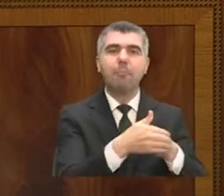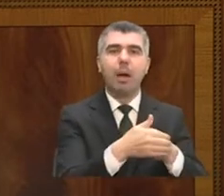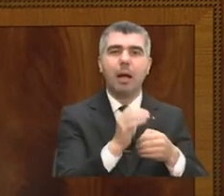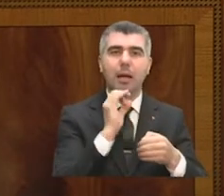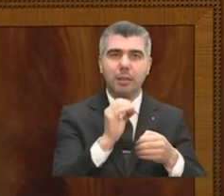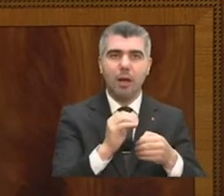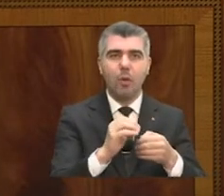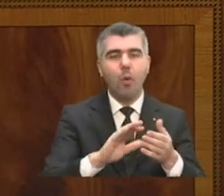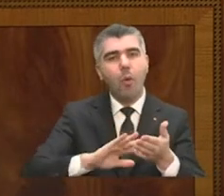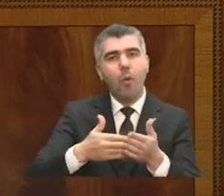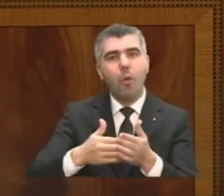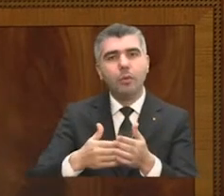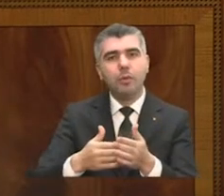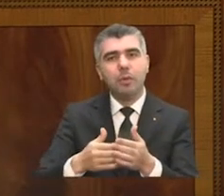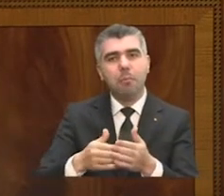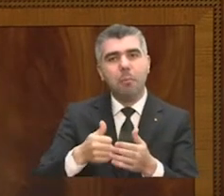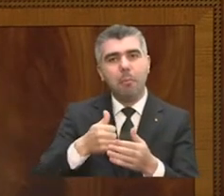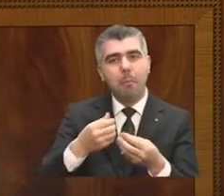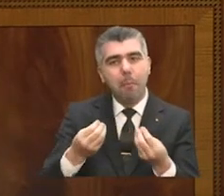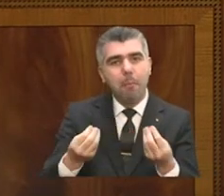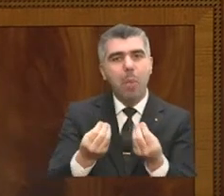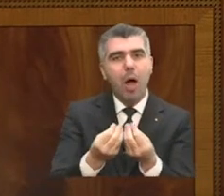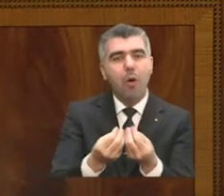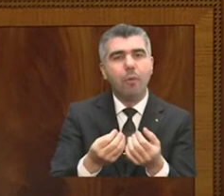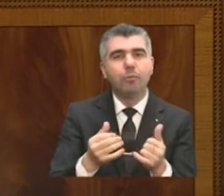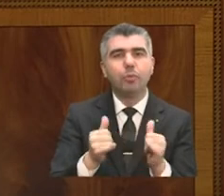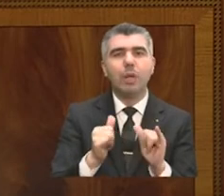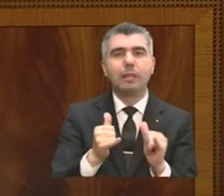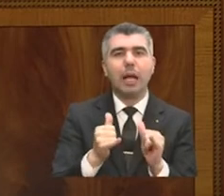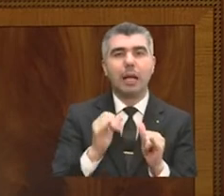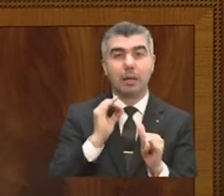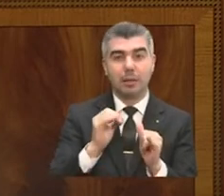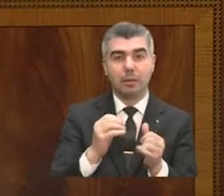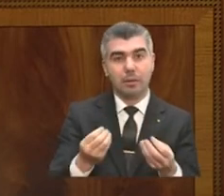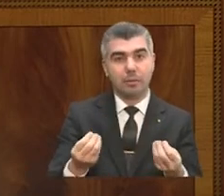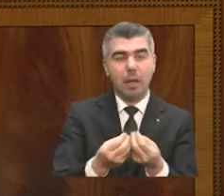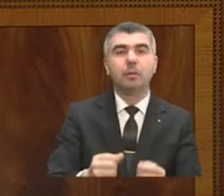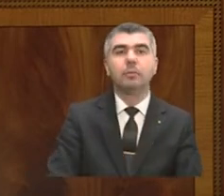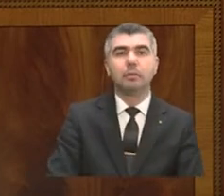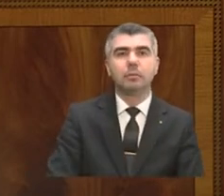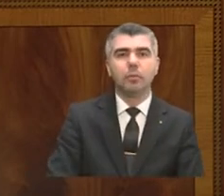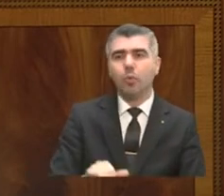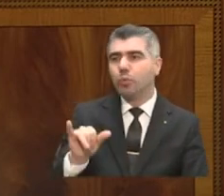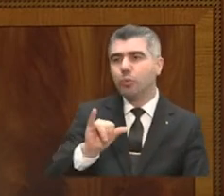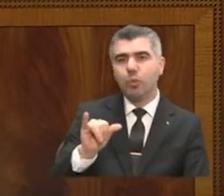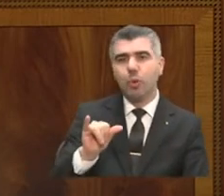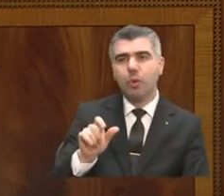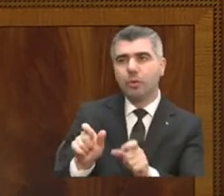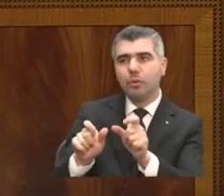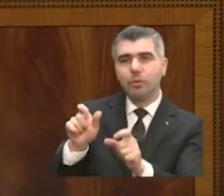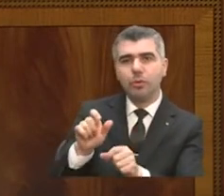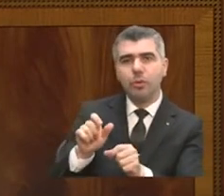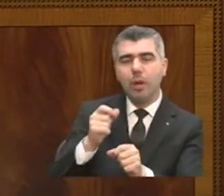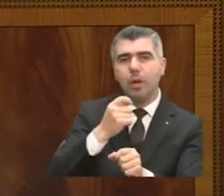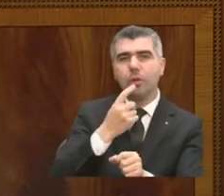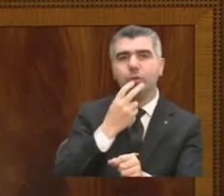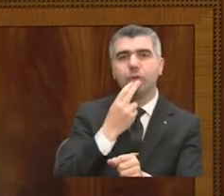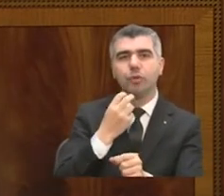la démocratie tout en faisant le jeu justement des